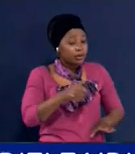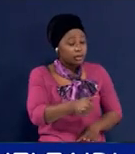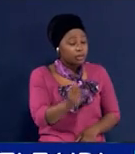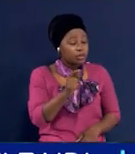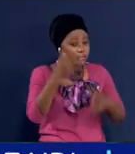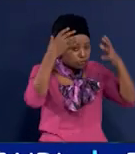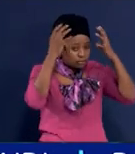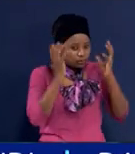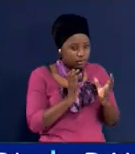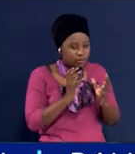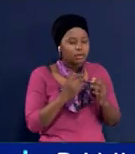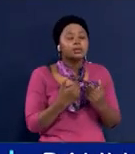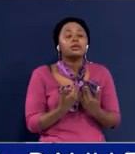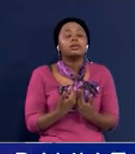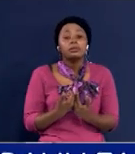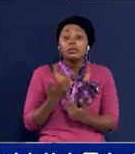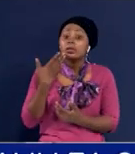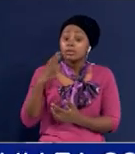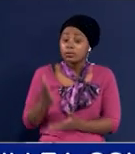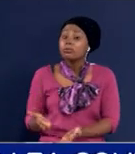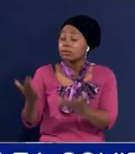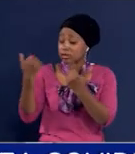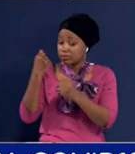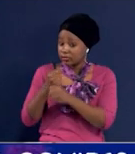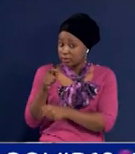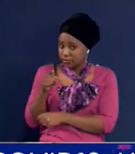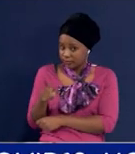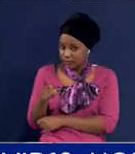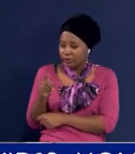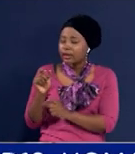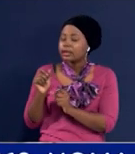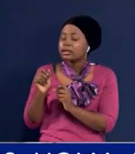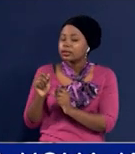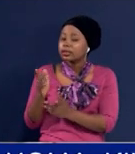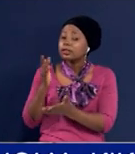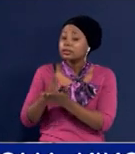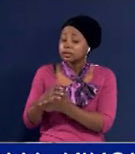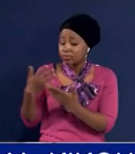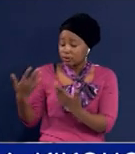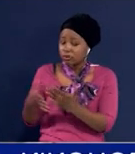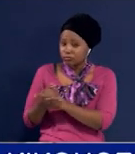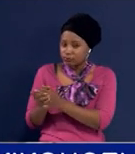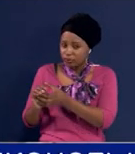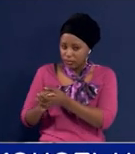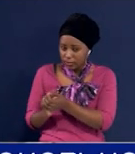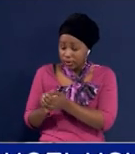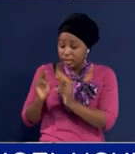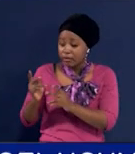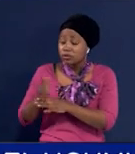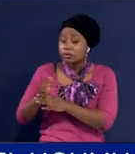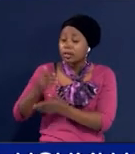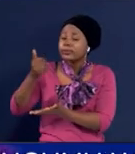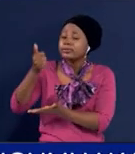ngumu. Ni muhimu, unaweza ukafanya hivyo, lakini vile vile hakikisha umenawa mikono, kwa sababu hata ukipaka